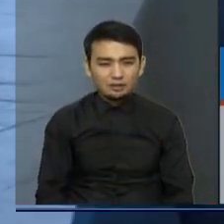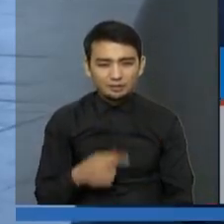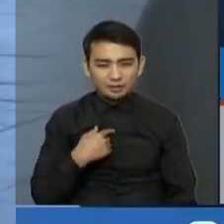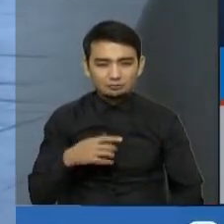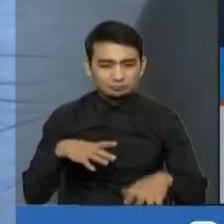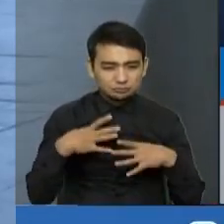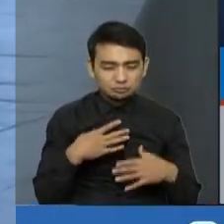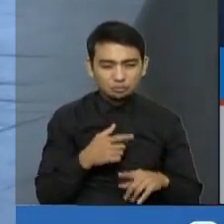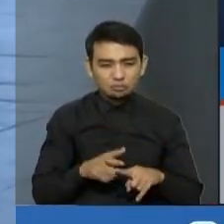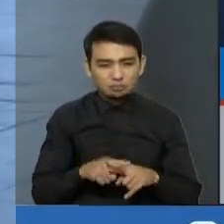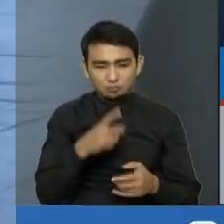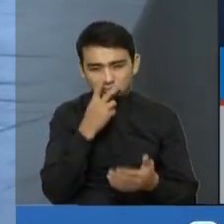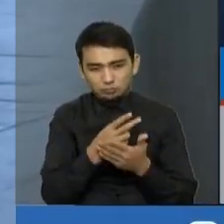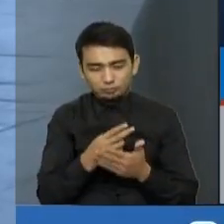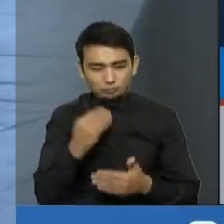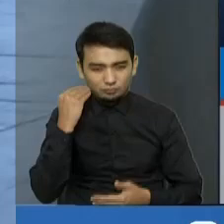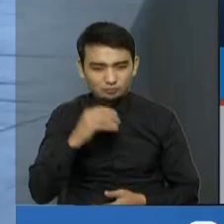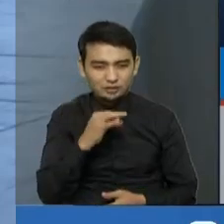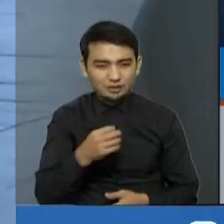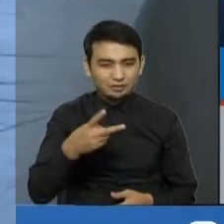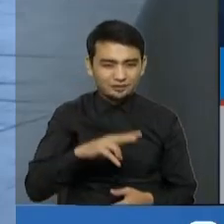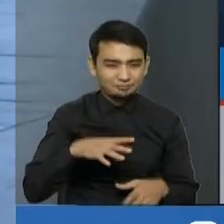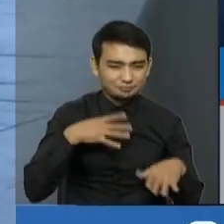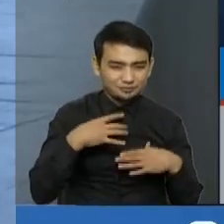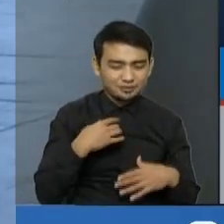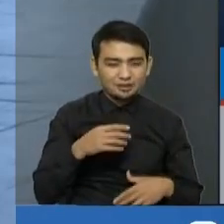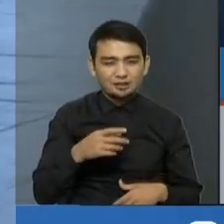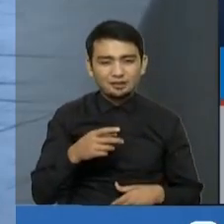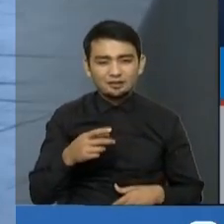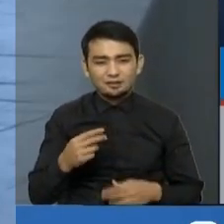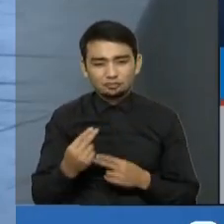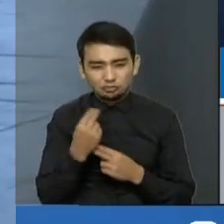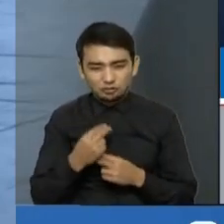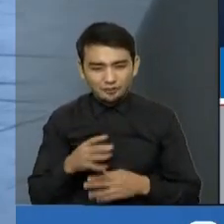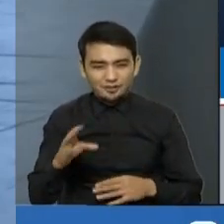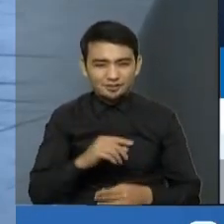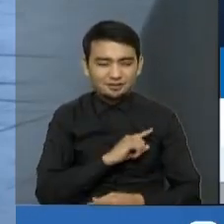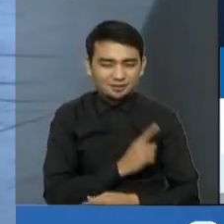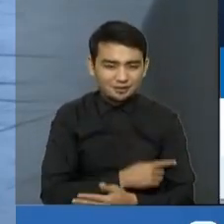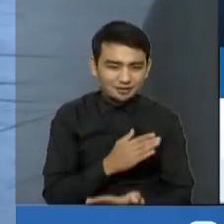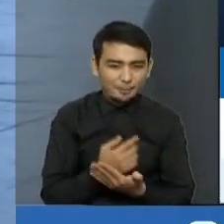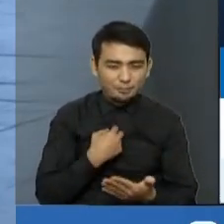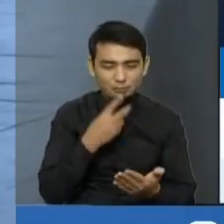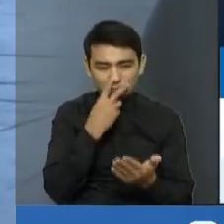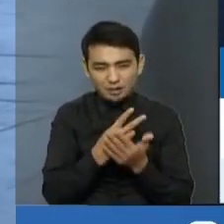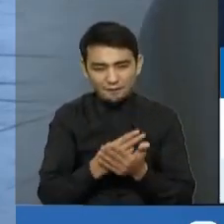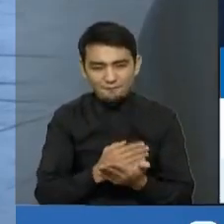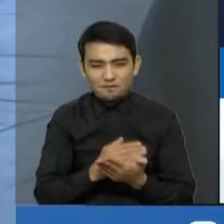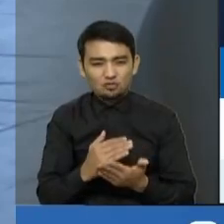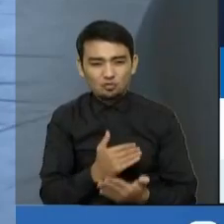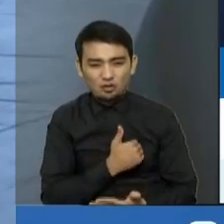жатыр. Екі мезгілдік дайындықта ағайларымыз бәрі барлық күштерін салып жатыр. Біз жоғары деңгейде өнер көрсетуіміз үшін